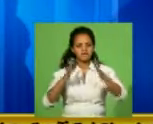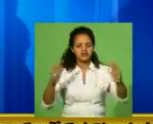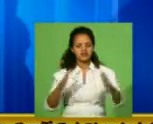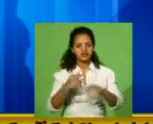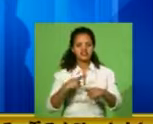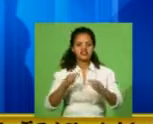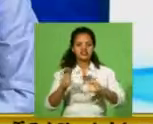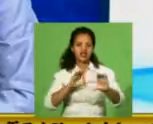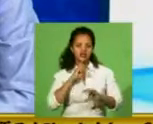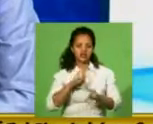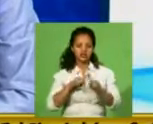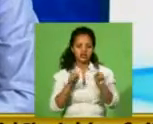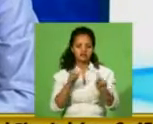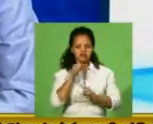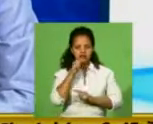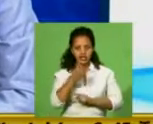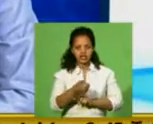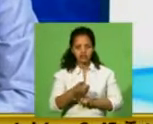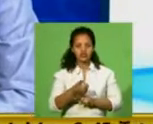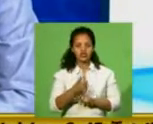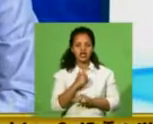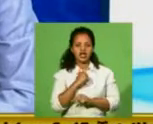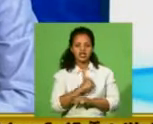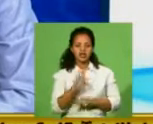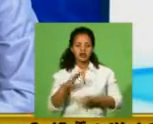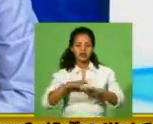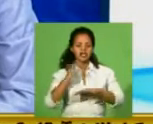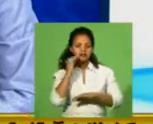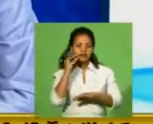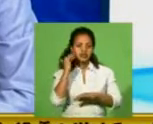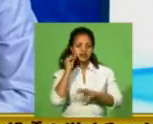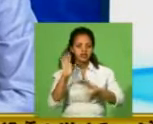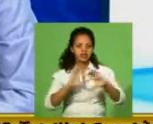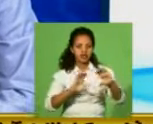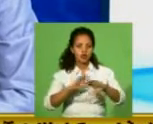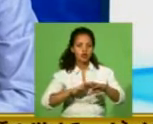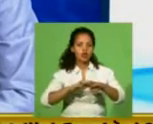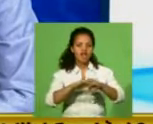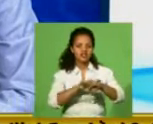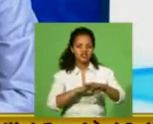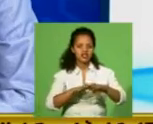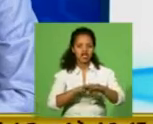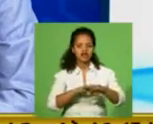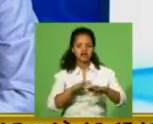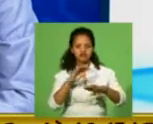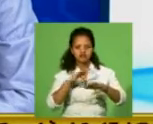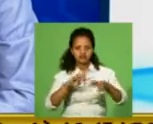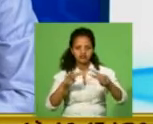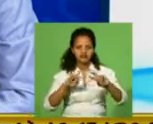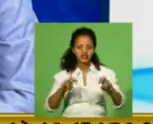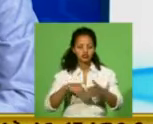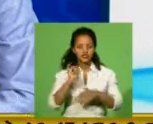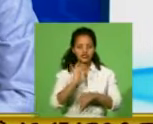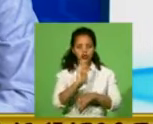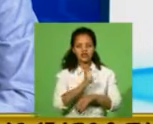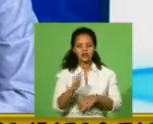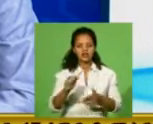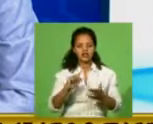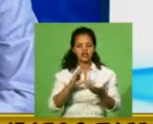ነው። ግን በየቀኑ ከአዲስ አበባ በተለይ ቤት ለቤት በሚደረገው አሰሳ የሚወጡት እዛው አዲስ አበባ